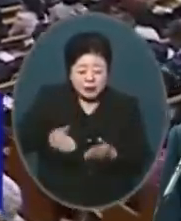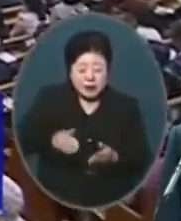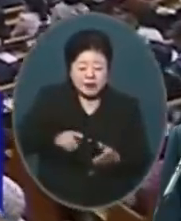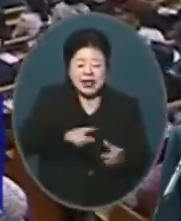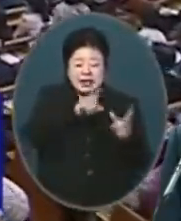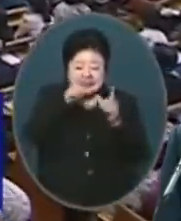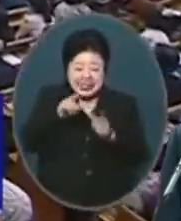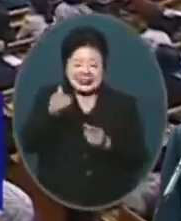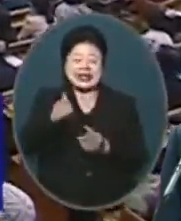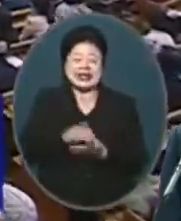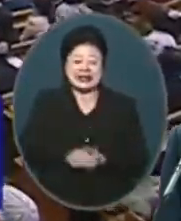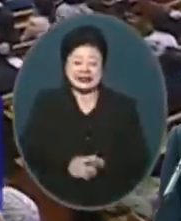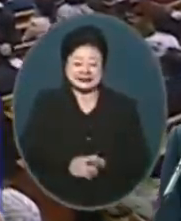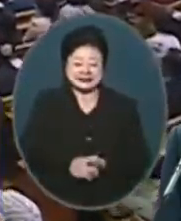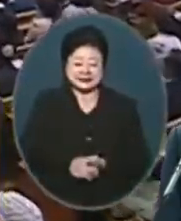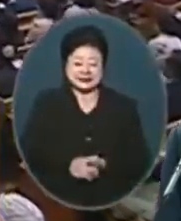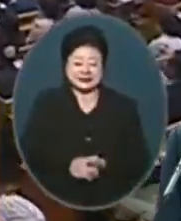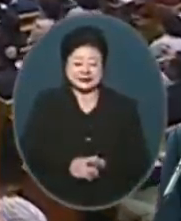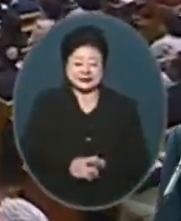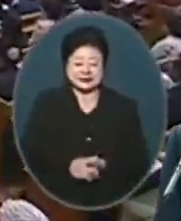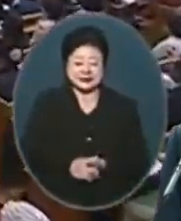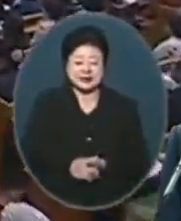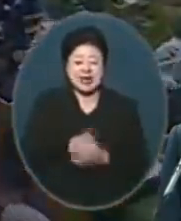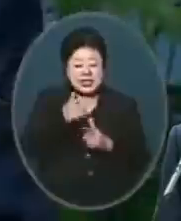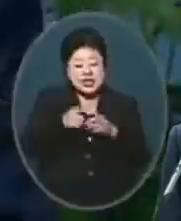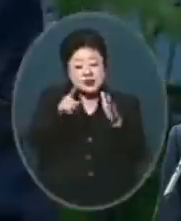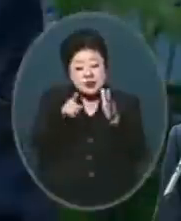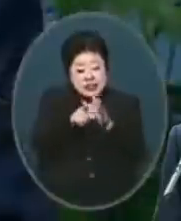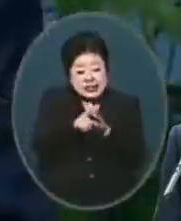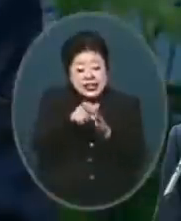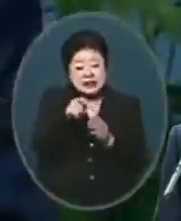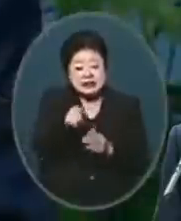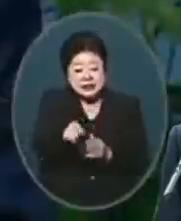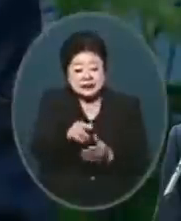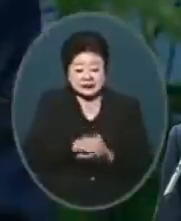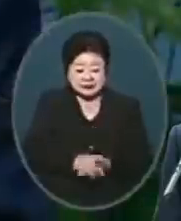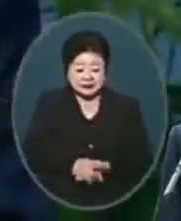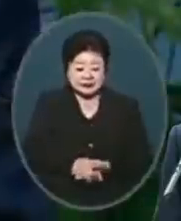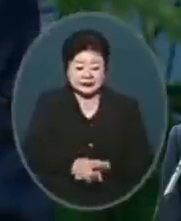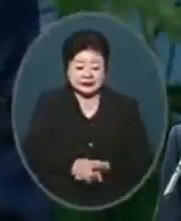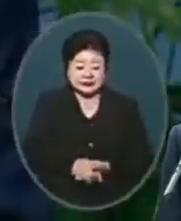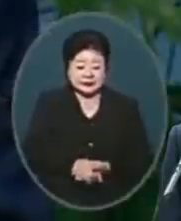나로 말미암아 살리라. 우리가 예수를 믿는다는 것은